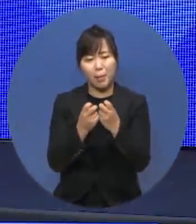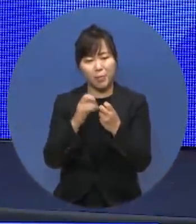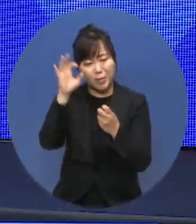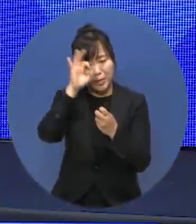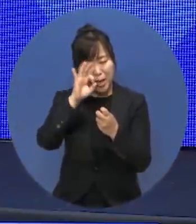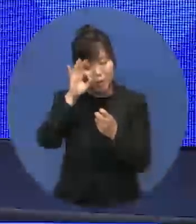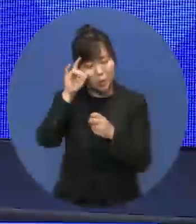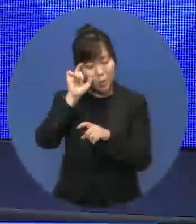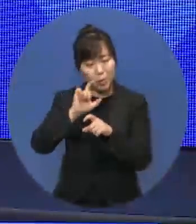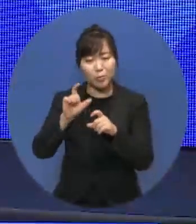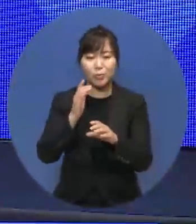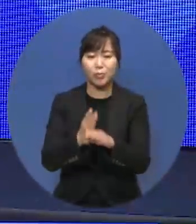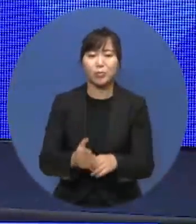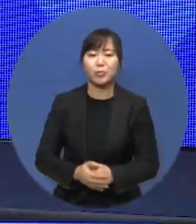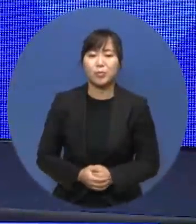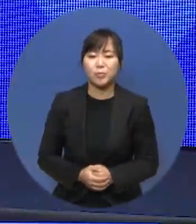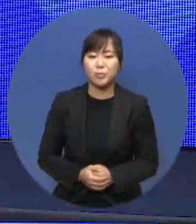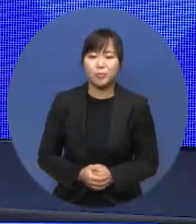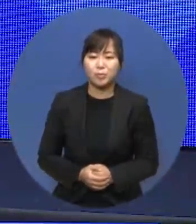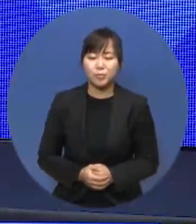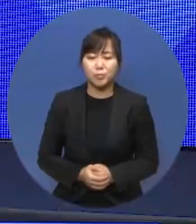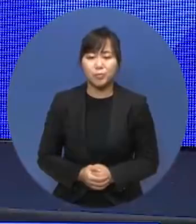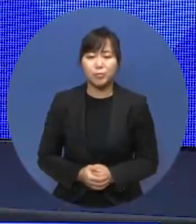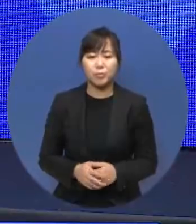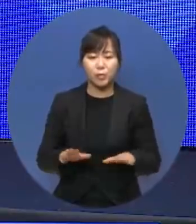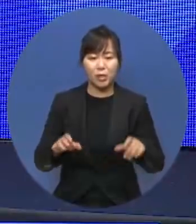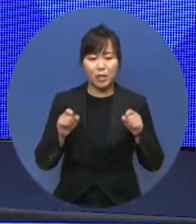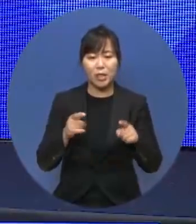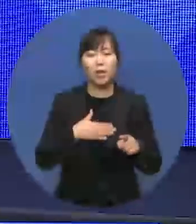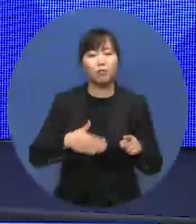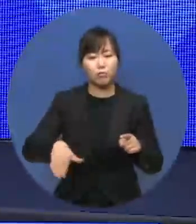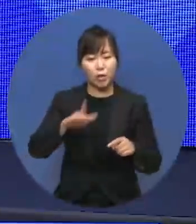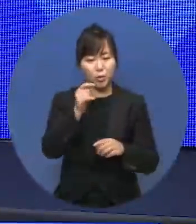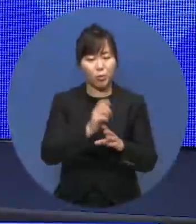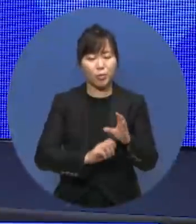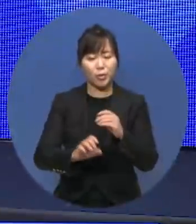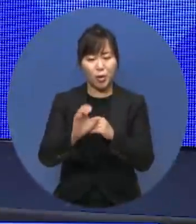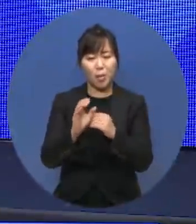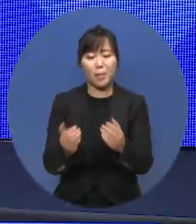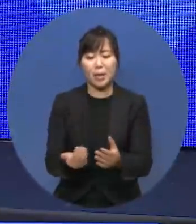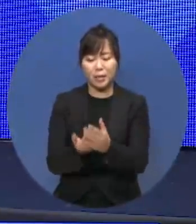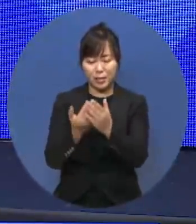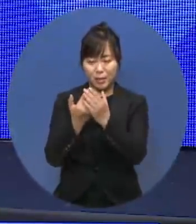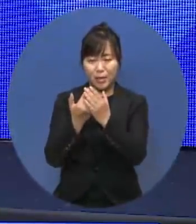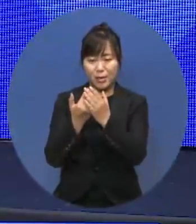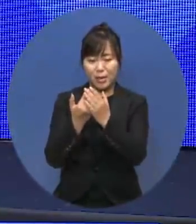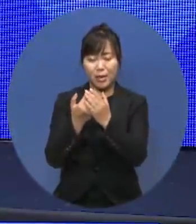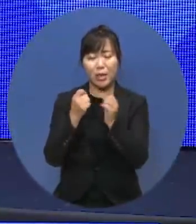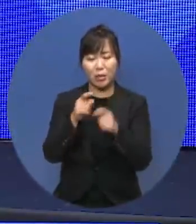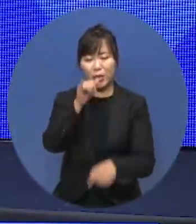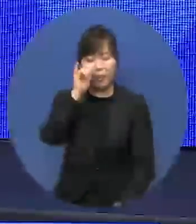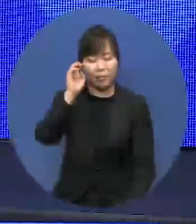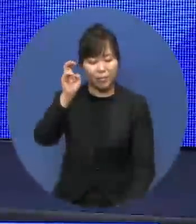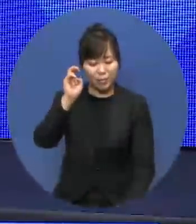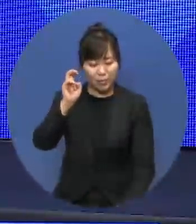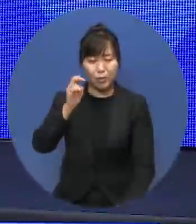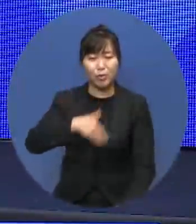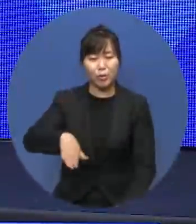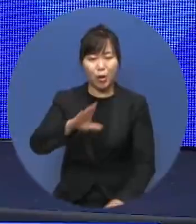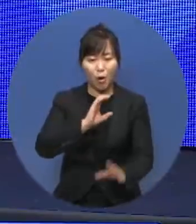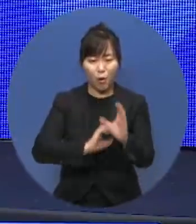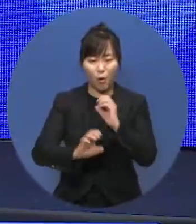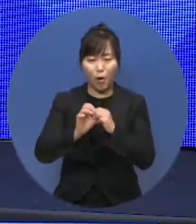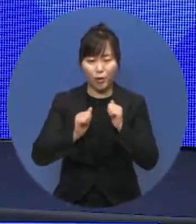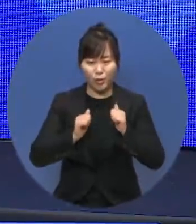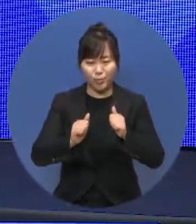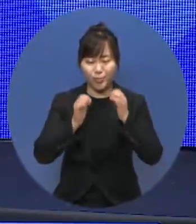찾아내는 것들을 고민하고 있고요. 이번 기회가 저희한테는 좀 더 또 다른 기회, 성장할 수 있는 기회가 되지 않을까 생각을 하면서 더 열심히